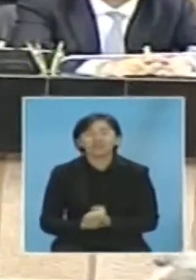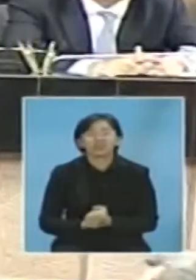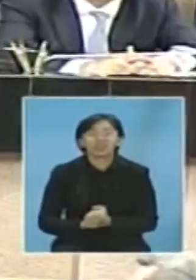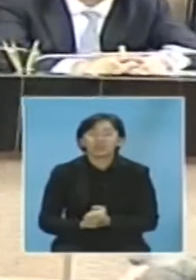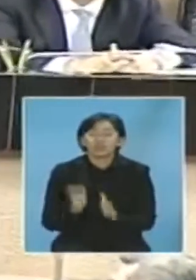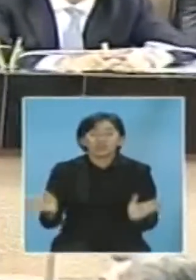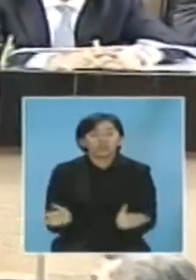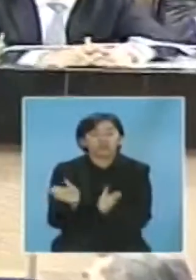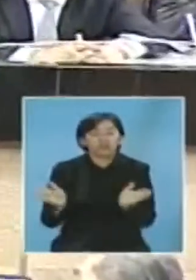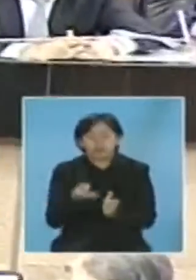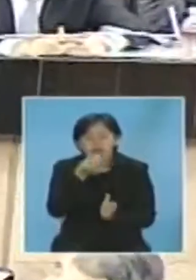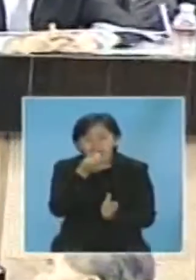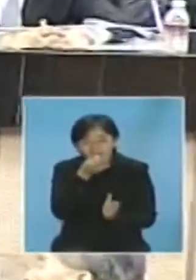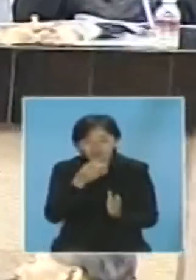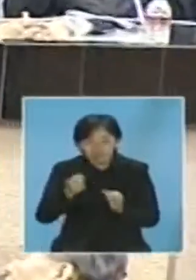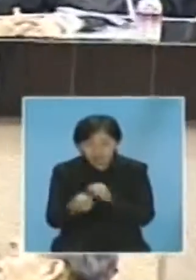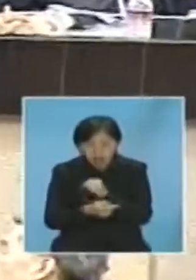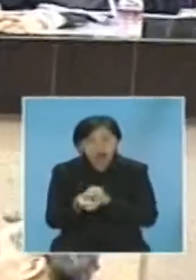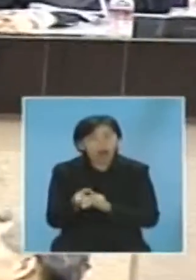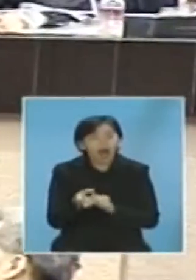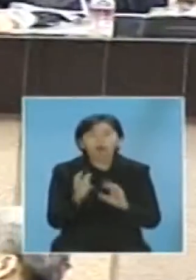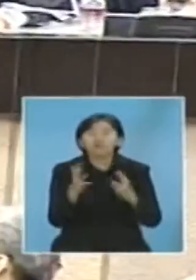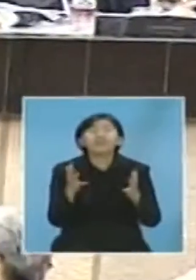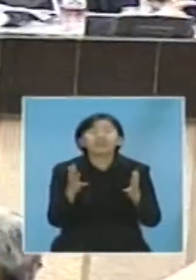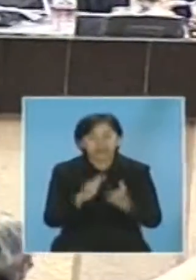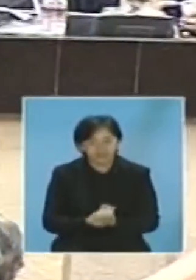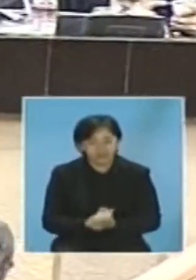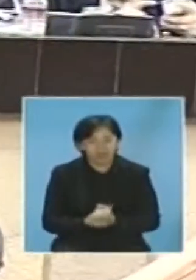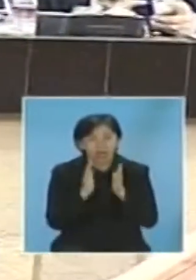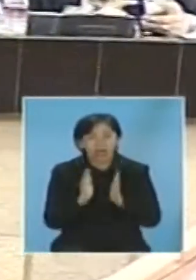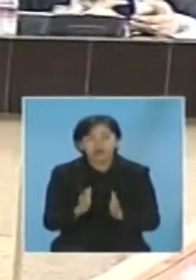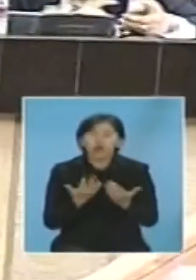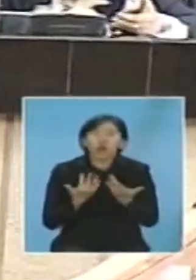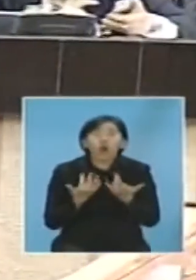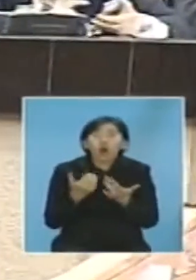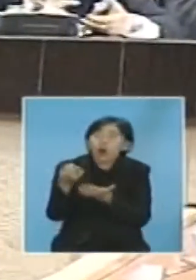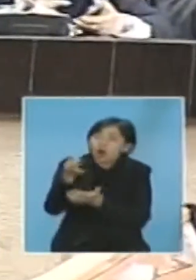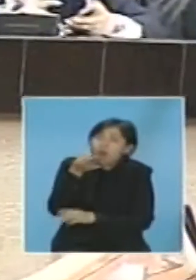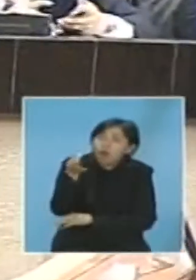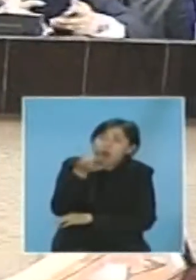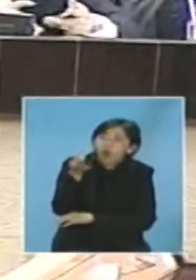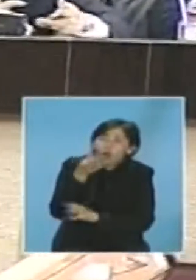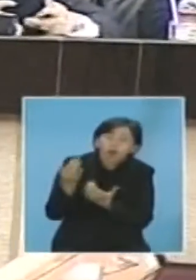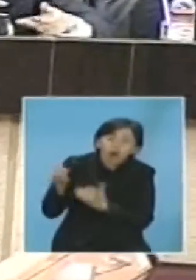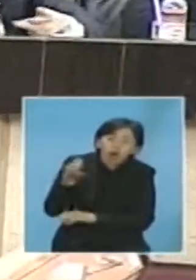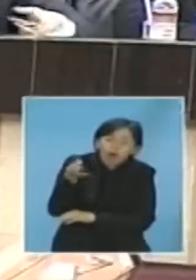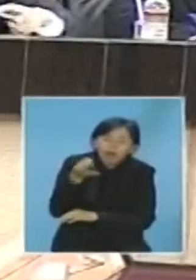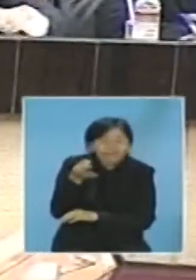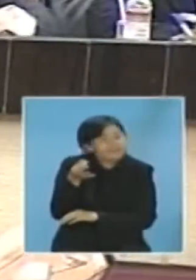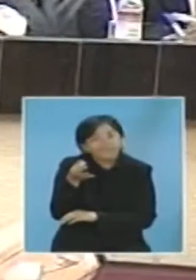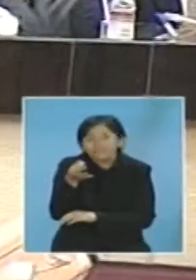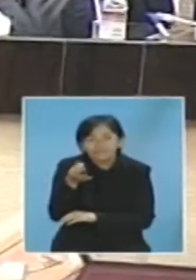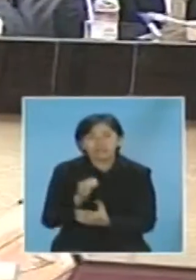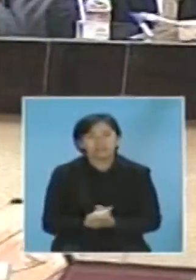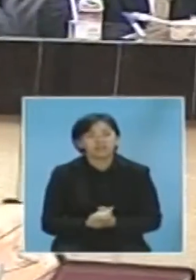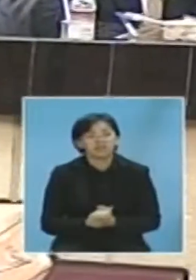ไม่ส่งเสริมอาชีพการปลูกข้าวแล้วกลับเป็นการให้คนรอรับความช่วยเหลือเพียงเพื่อบอกว่า